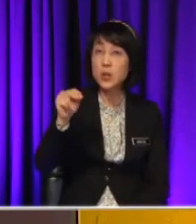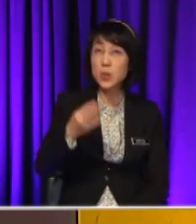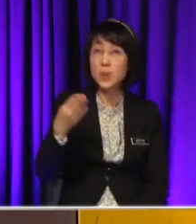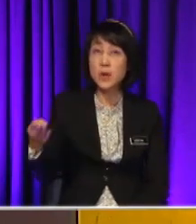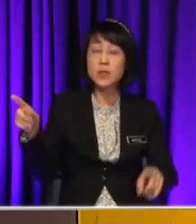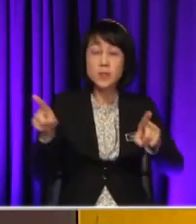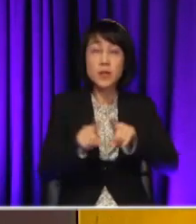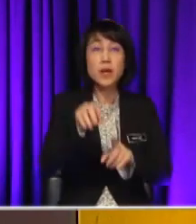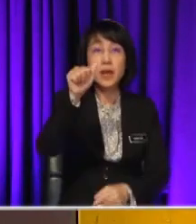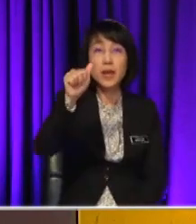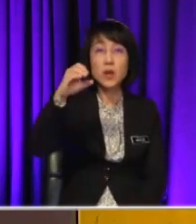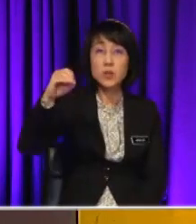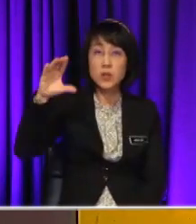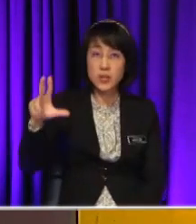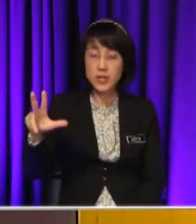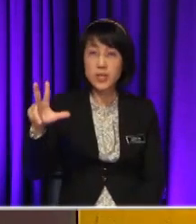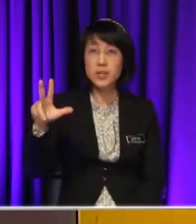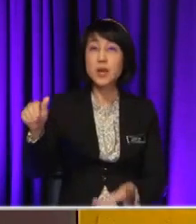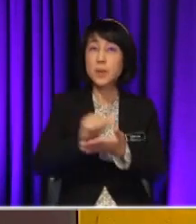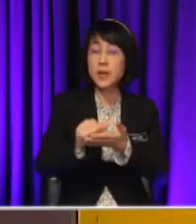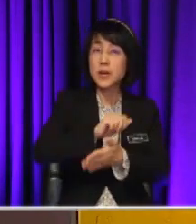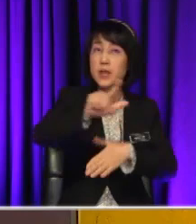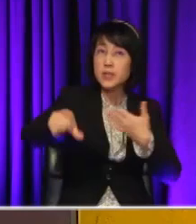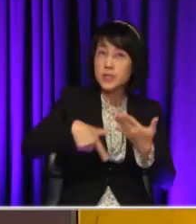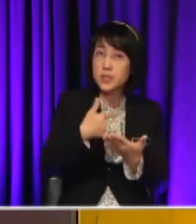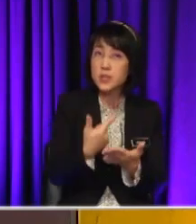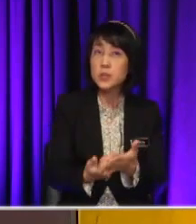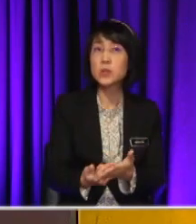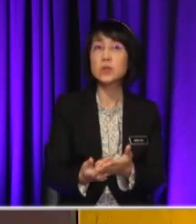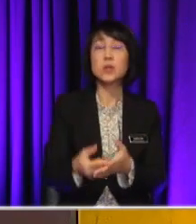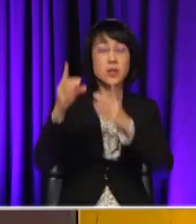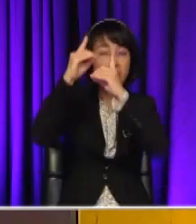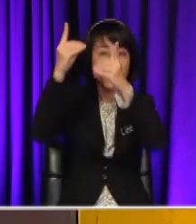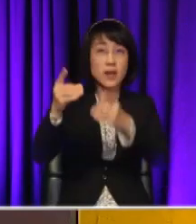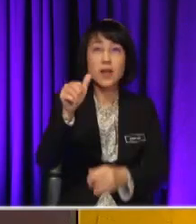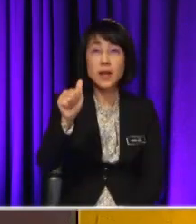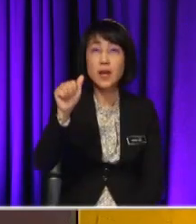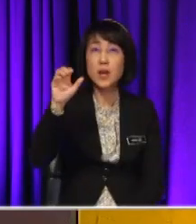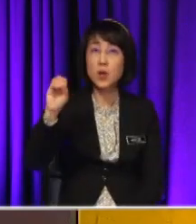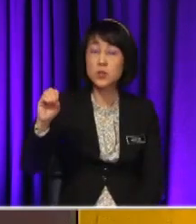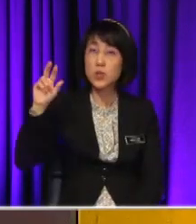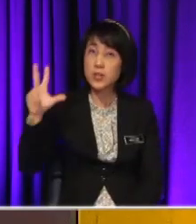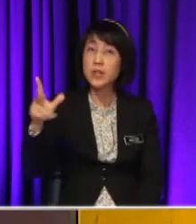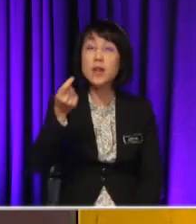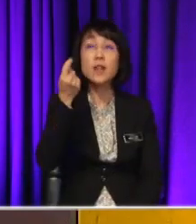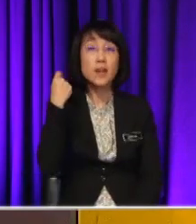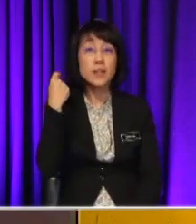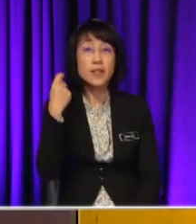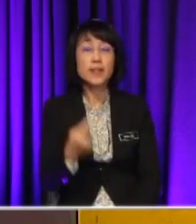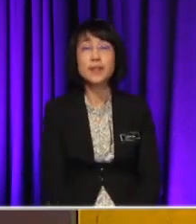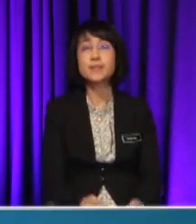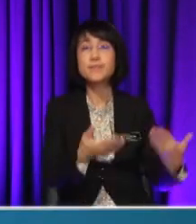e03 maka dia akan padamkan keseluruhan data e03 tadi oke seterusnya